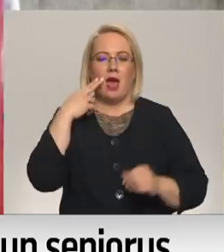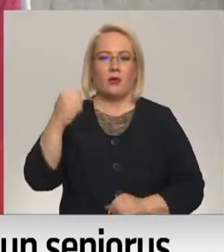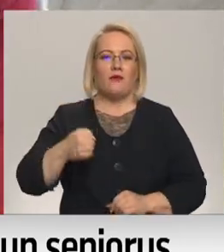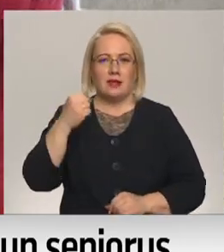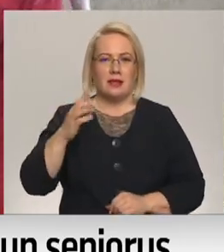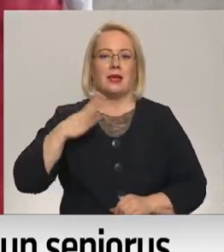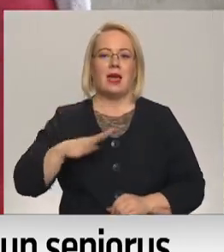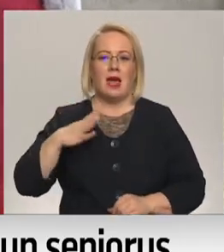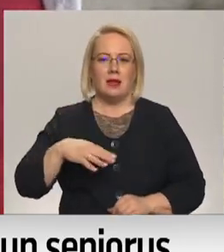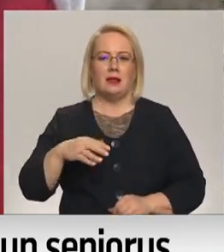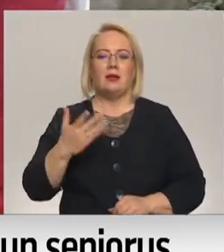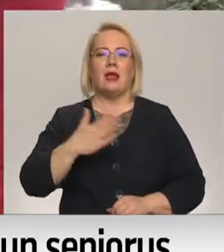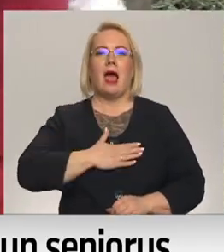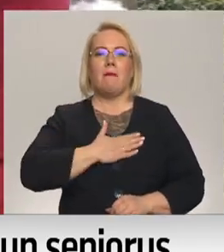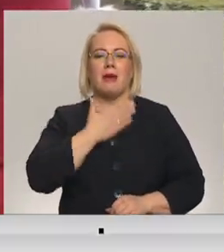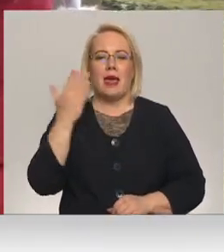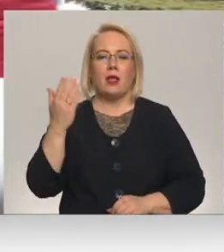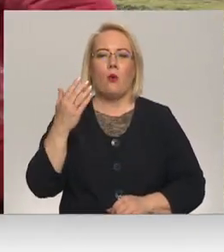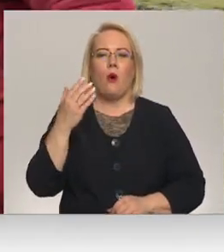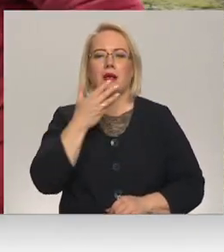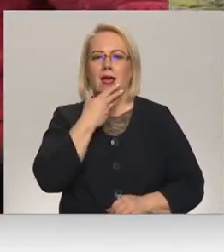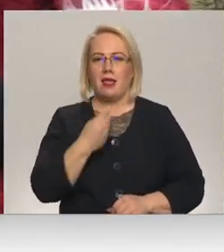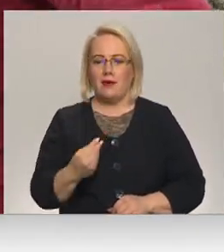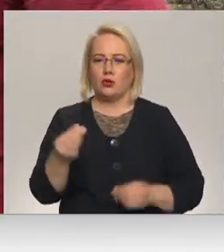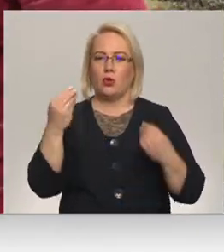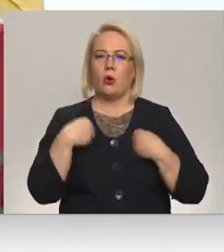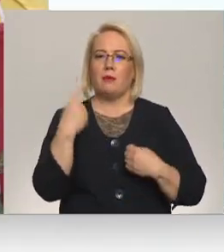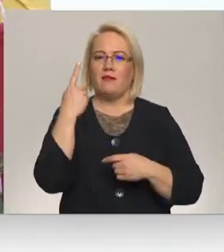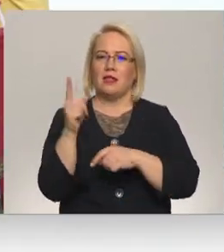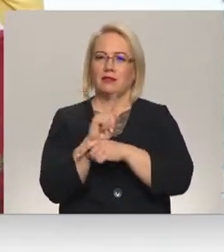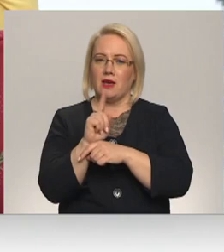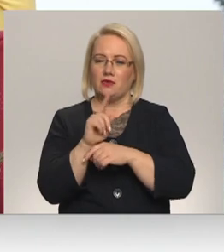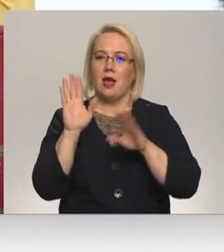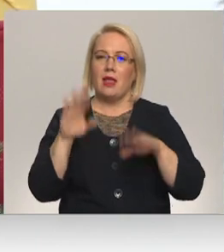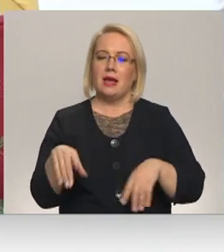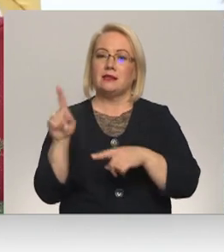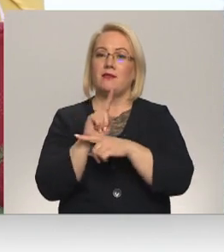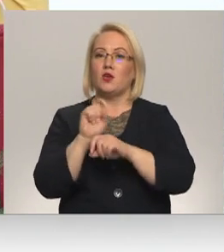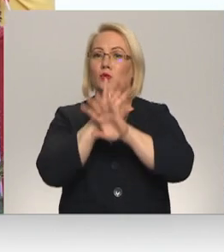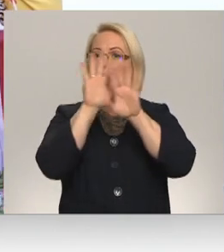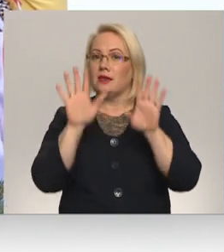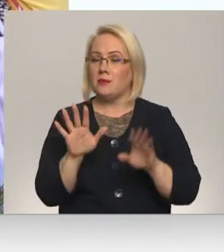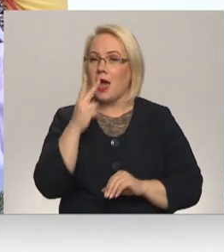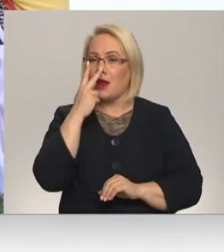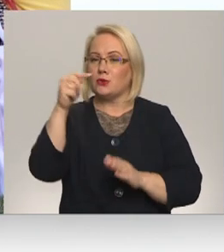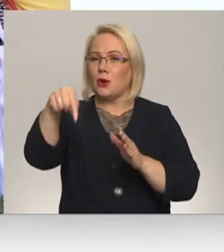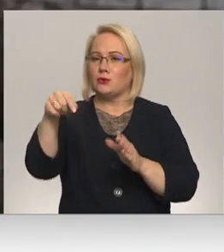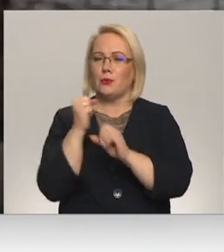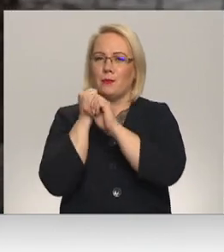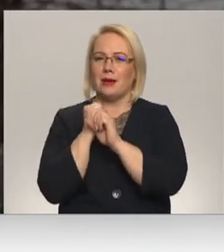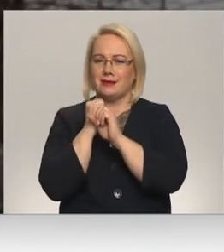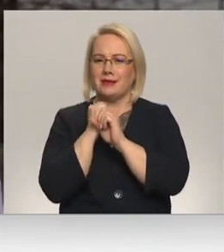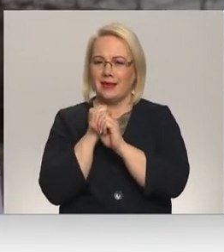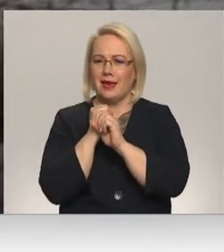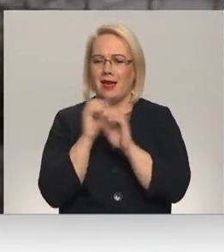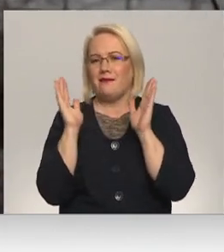Protams, mīļo sala vecīti, dod man vienu svecīti. Lai es sveču gaismiņā, redzu, kas tev maisiņā. Vai,